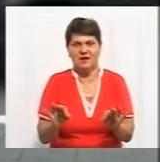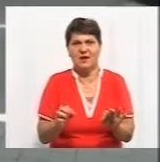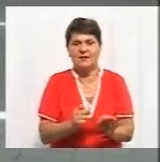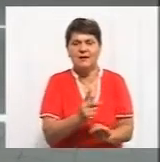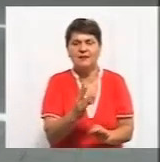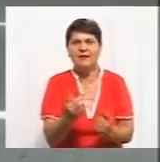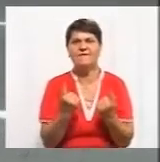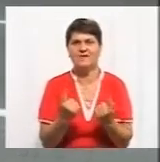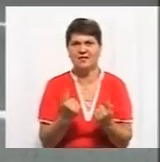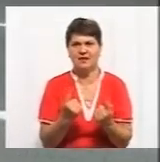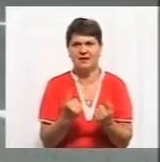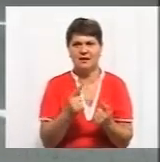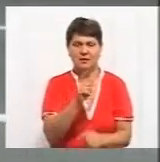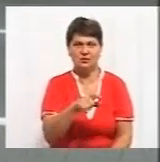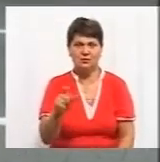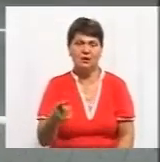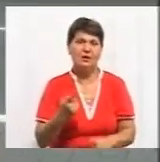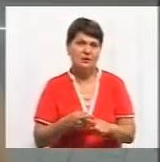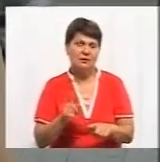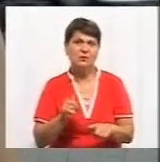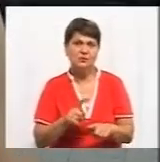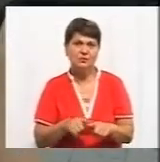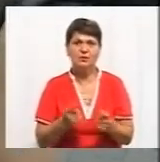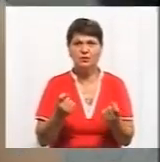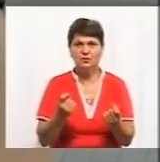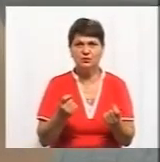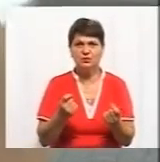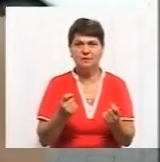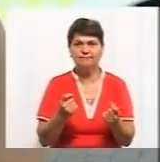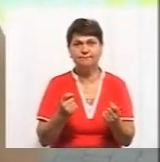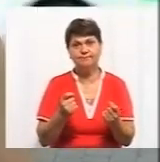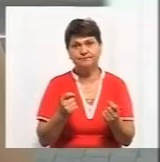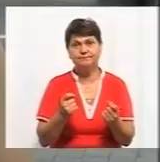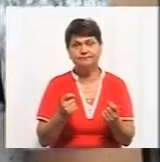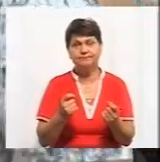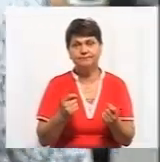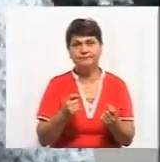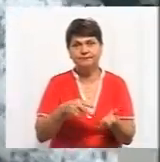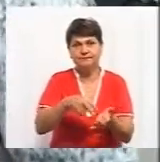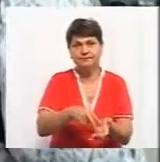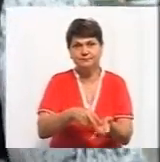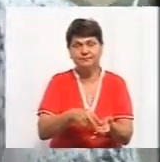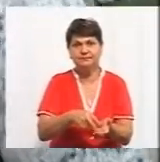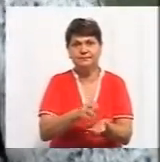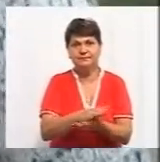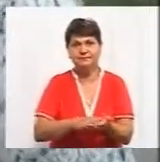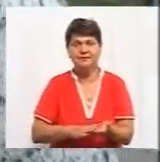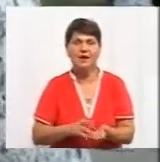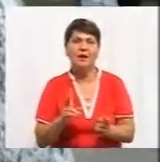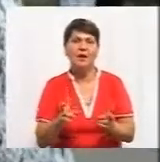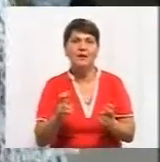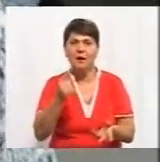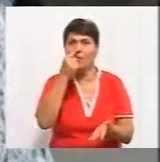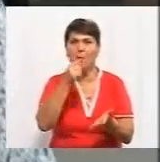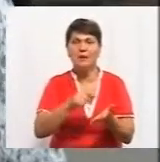кількість людей, тому трошки сіло, трошки далі стояти. Як ви дістаєтеся до місць призначення